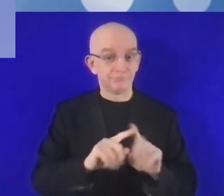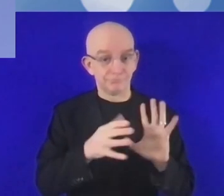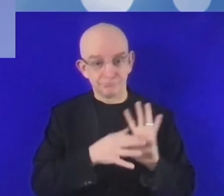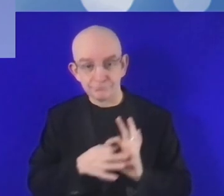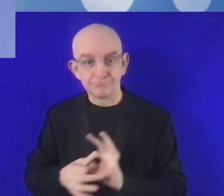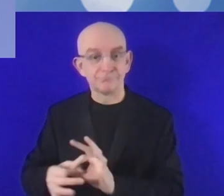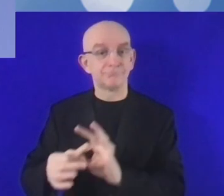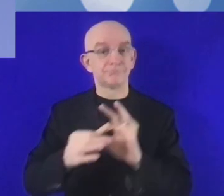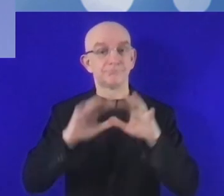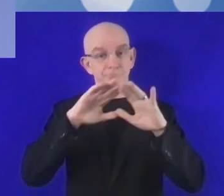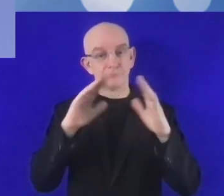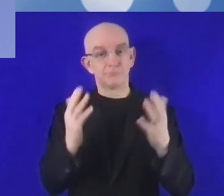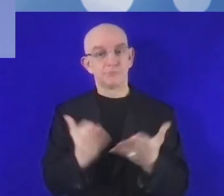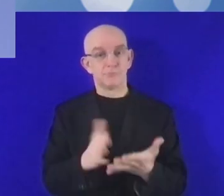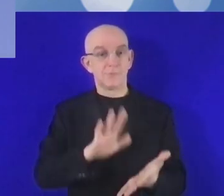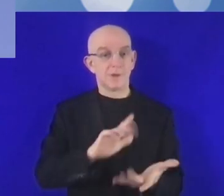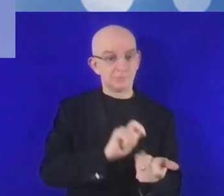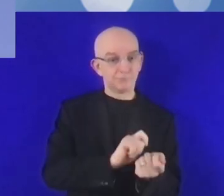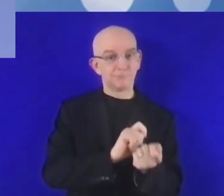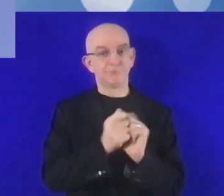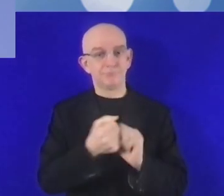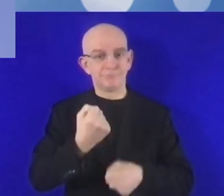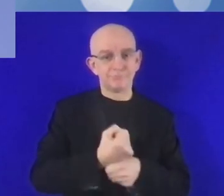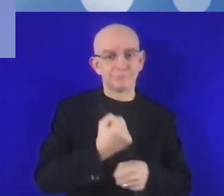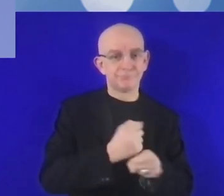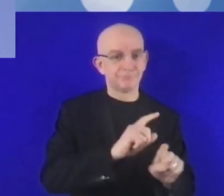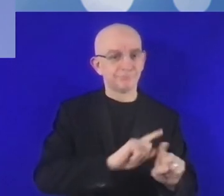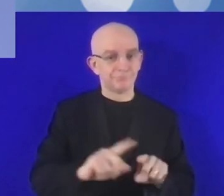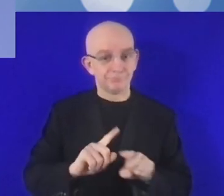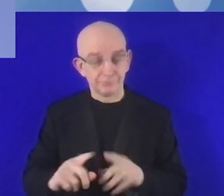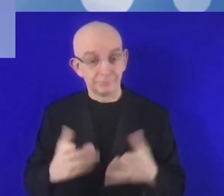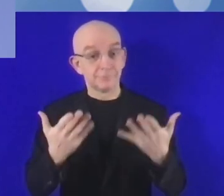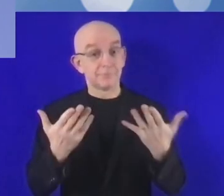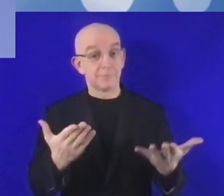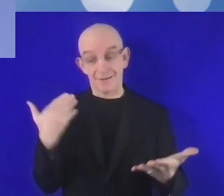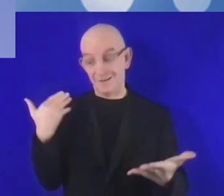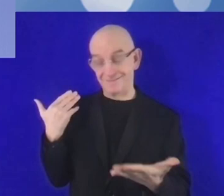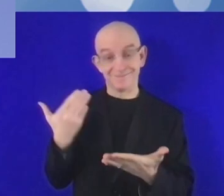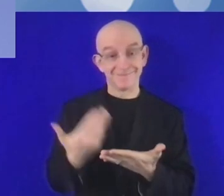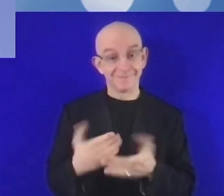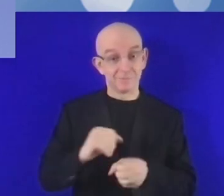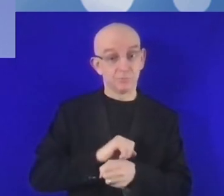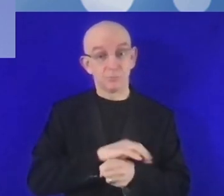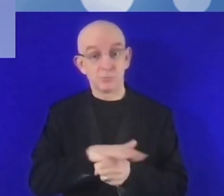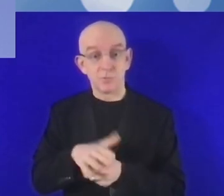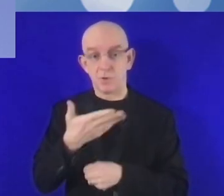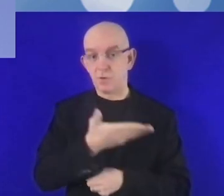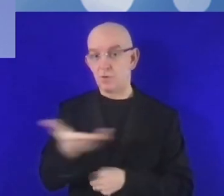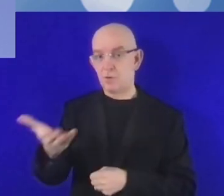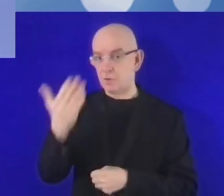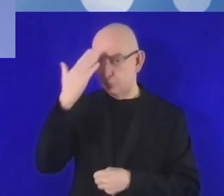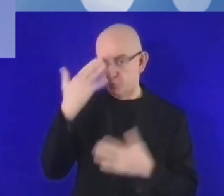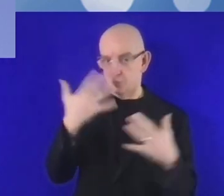который объединяет всех участников, всех пользователей, создавая единственную